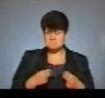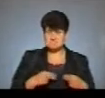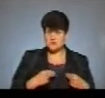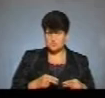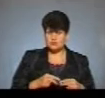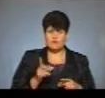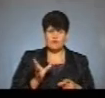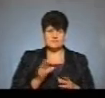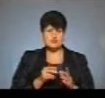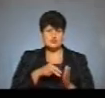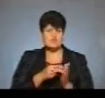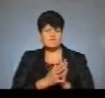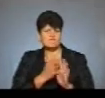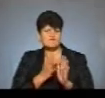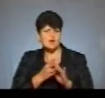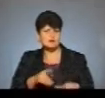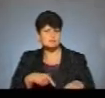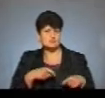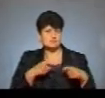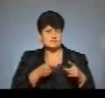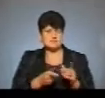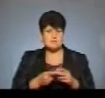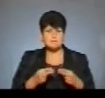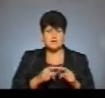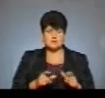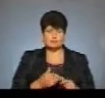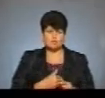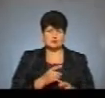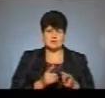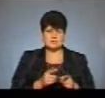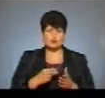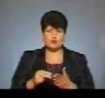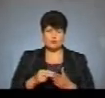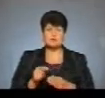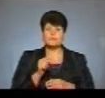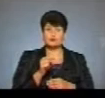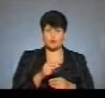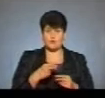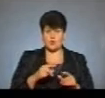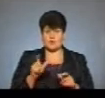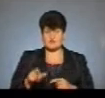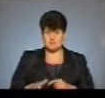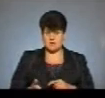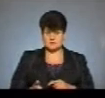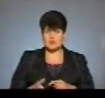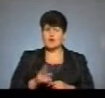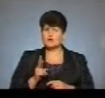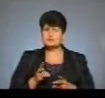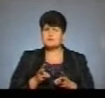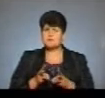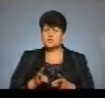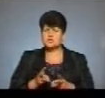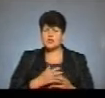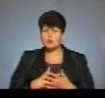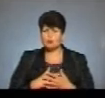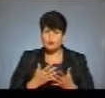нього всі стоять в черзі і біжуть в цей магазин, бо хочуть дійсно купити саме в цього продавця. Коли хтось пече тістечка з